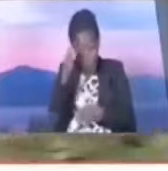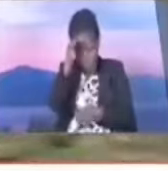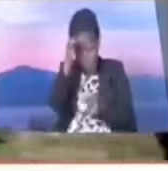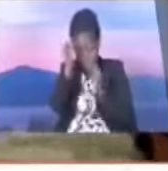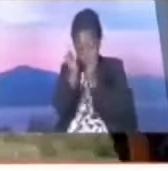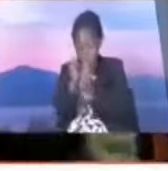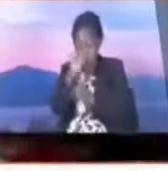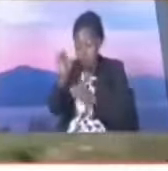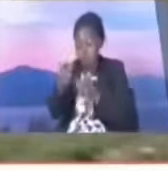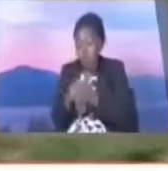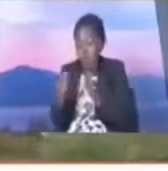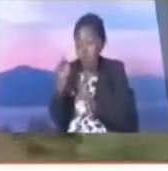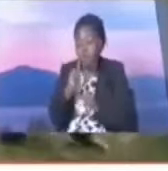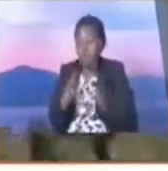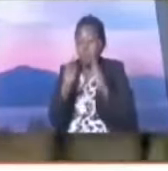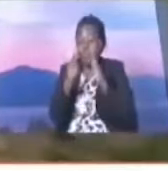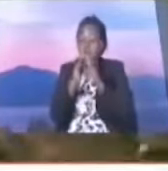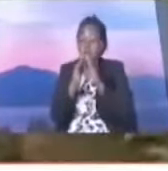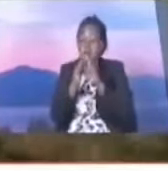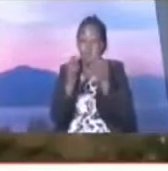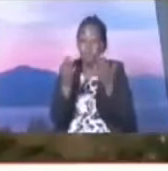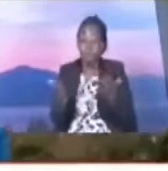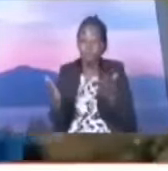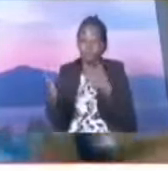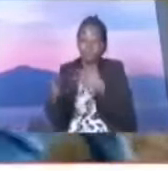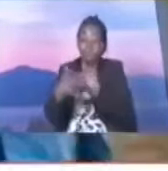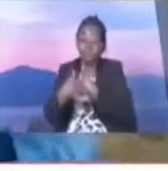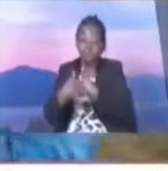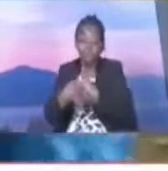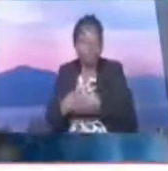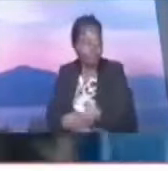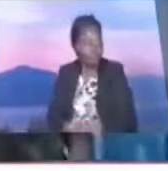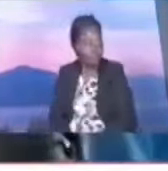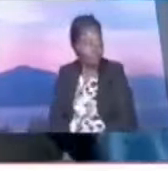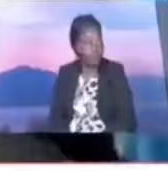makagano kulina abakongozi ne bagalirwa